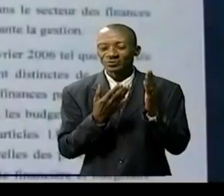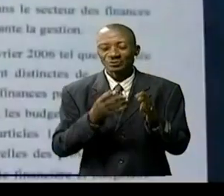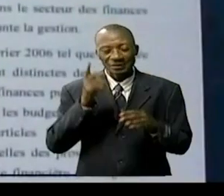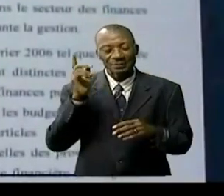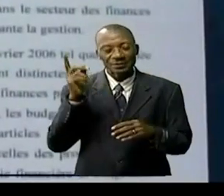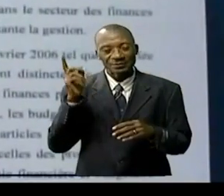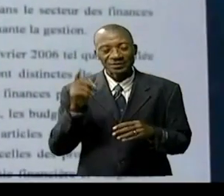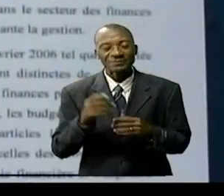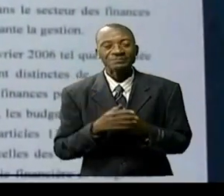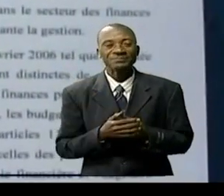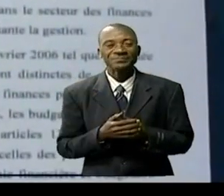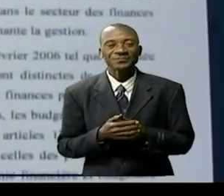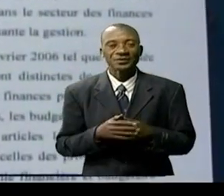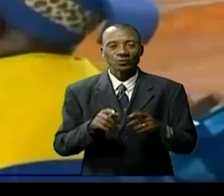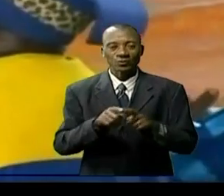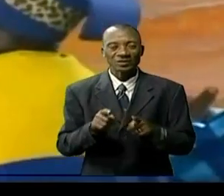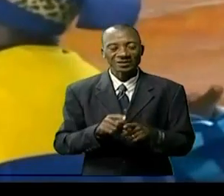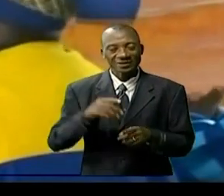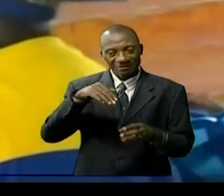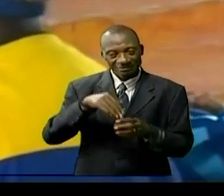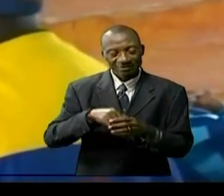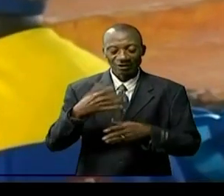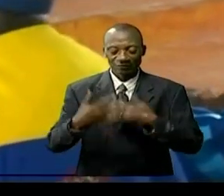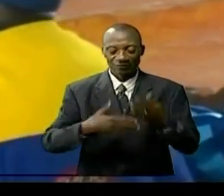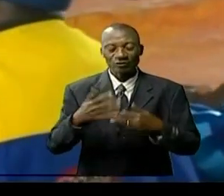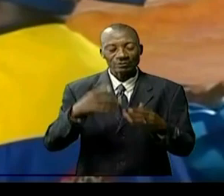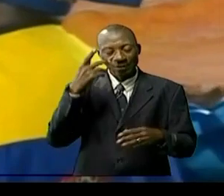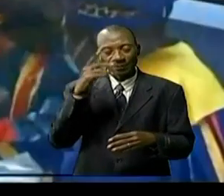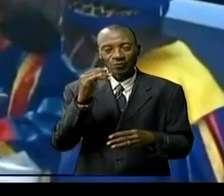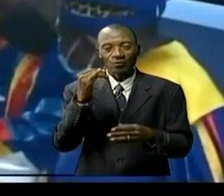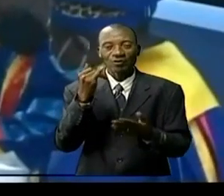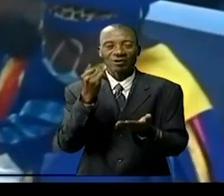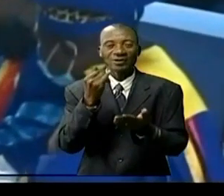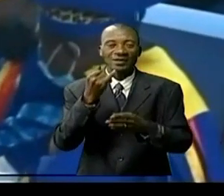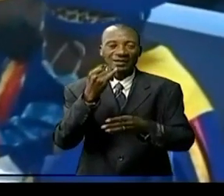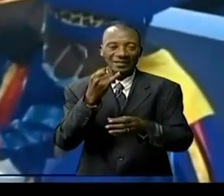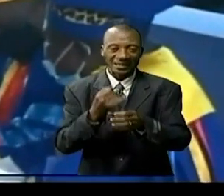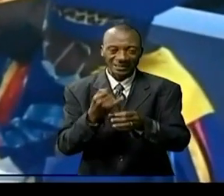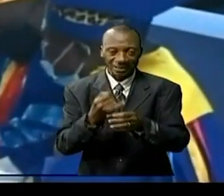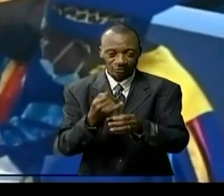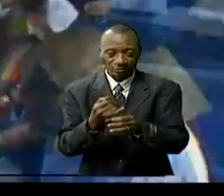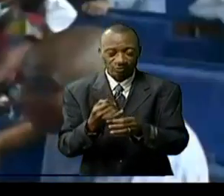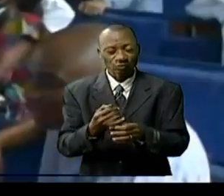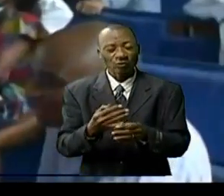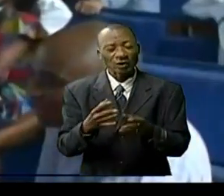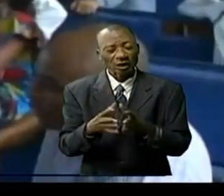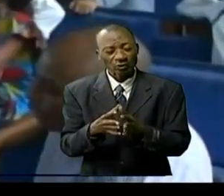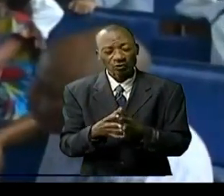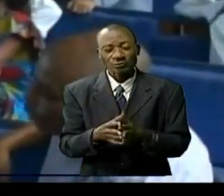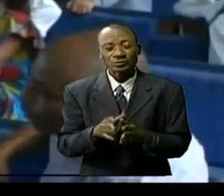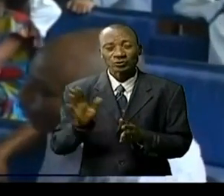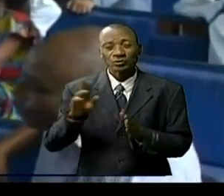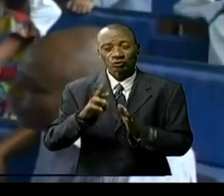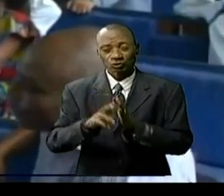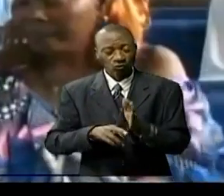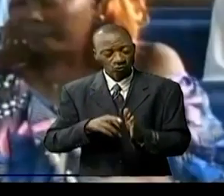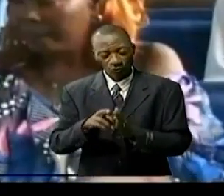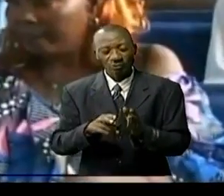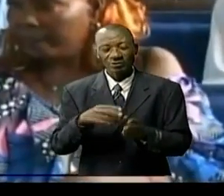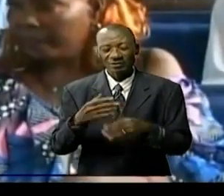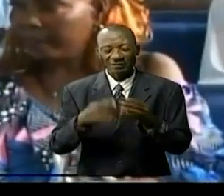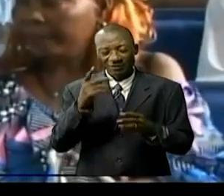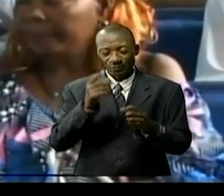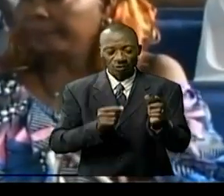mais aussi dont le fonctionnement des institutions ce rôle place la gestion budgétaire au centre de la gestion publique